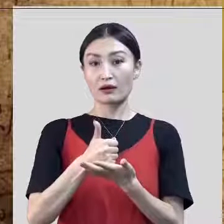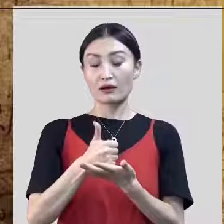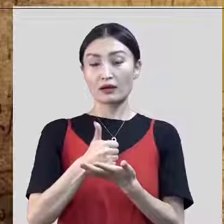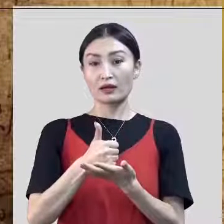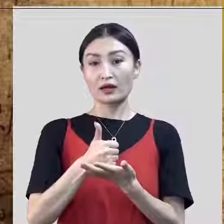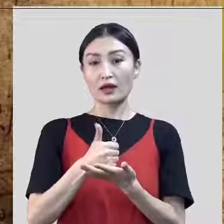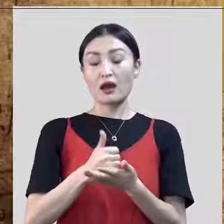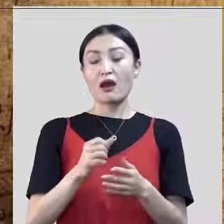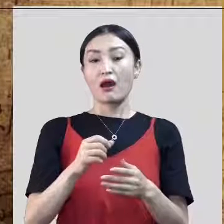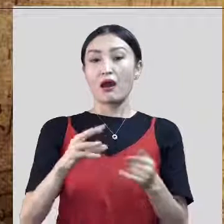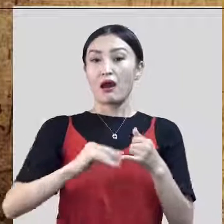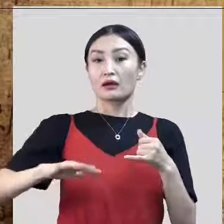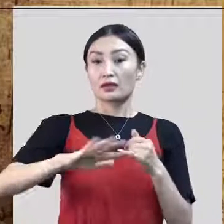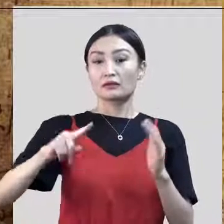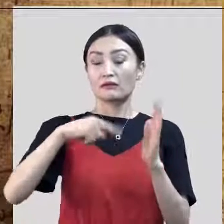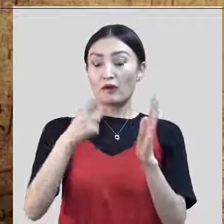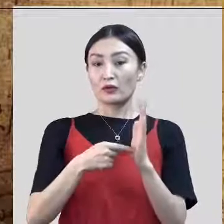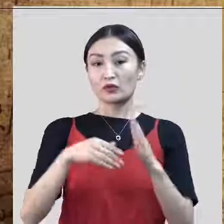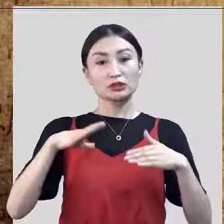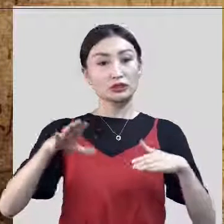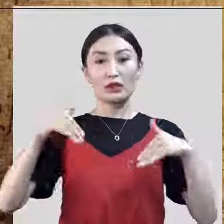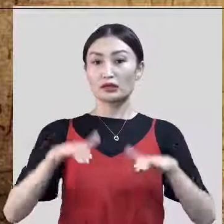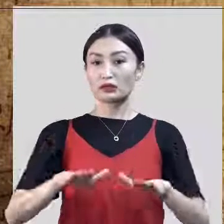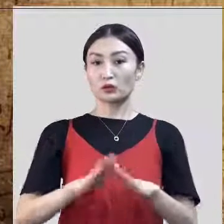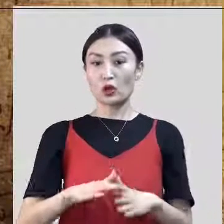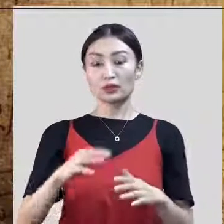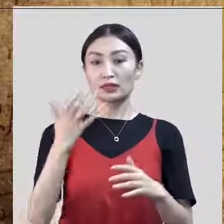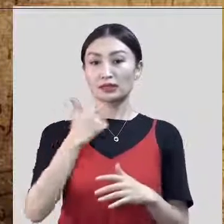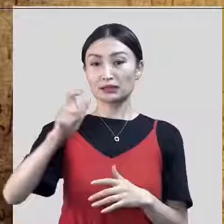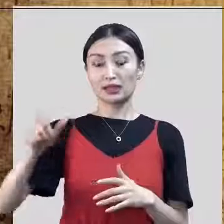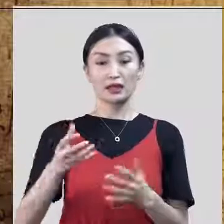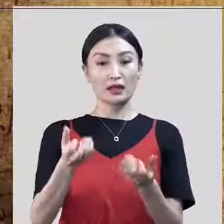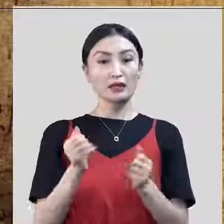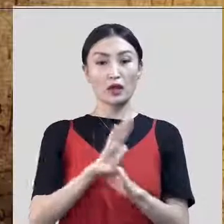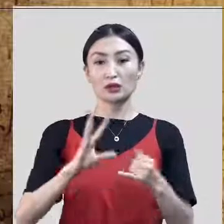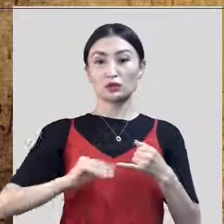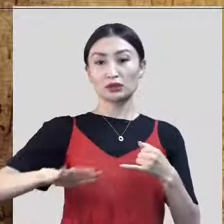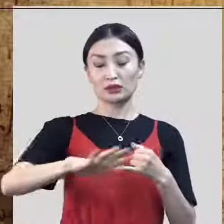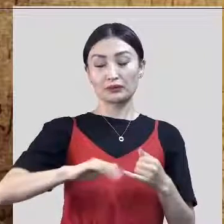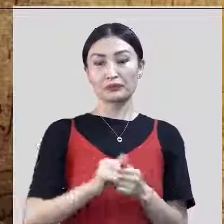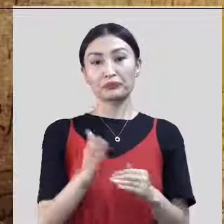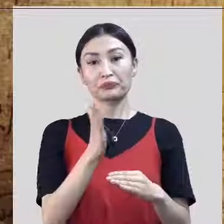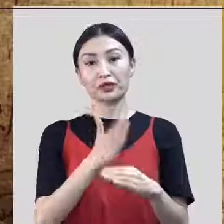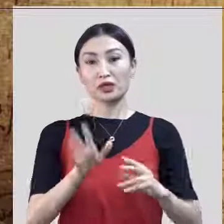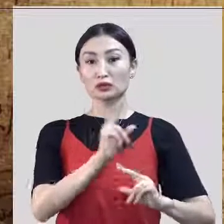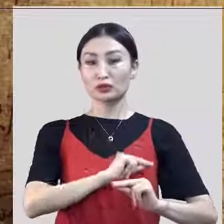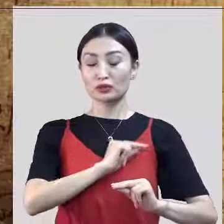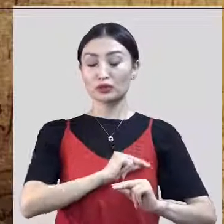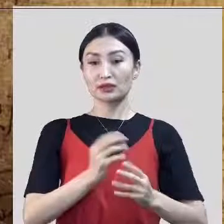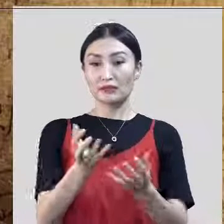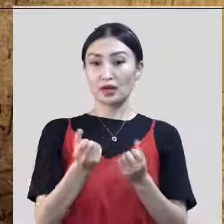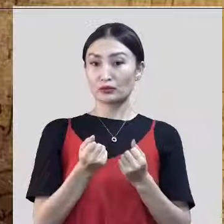главном аграрный вопрос так и не был решен крестьяне не получили земли часть трудящихся